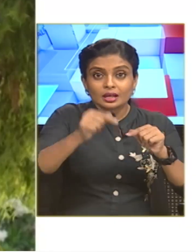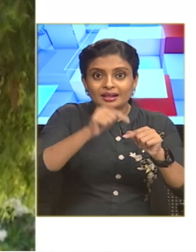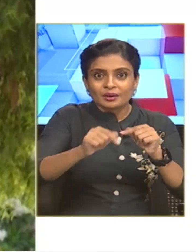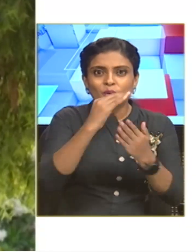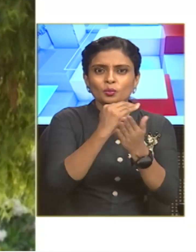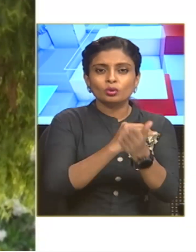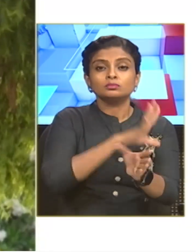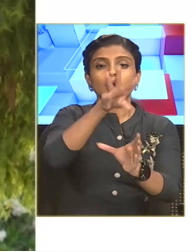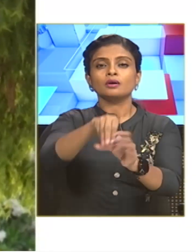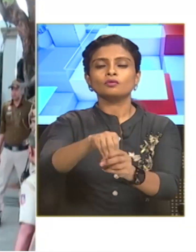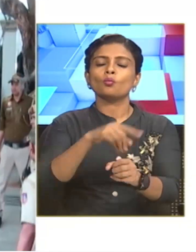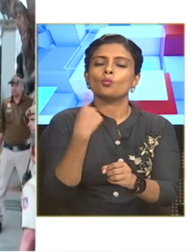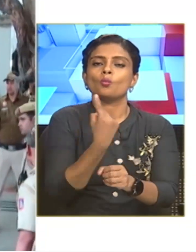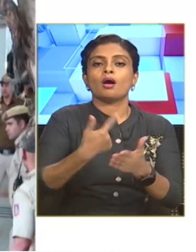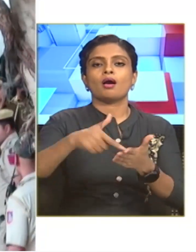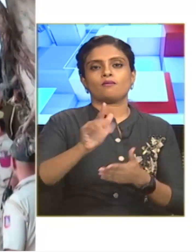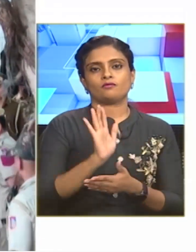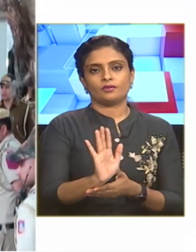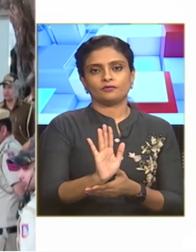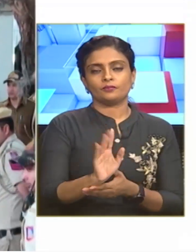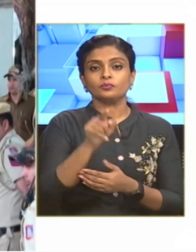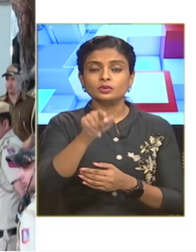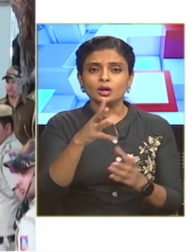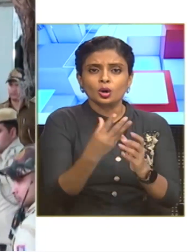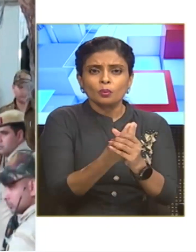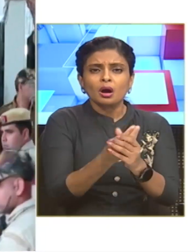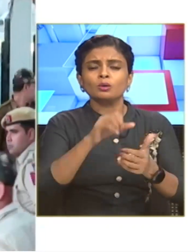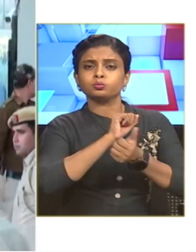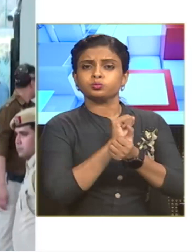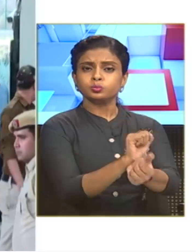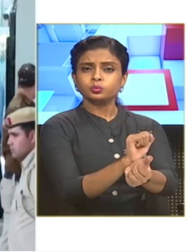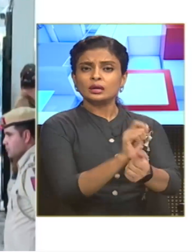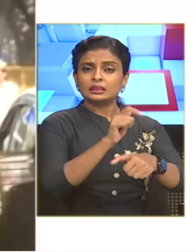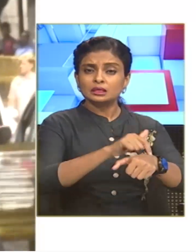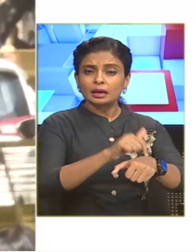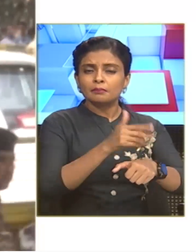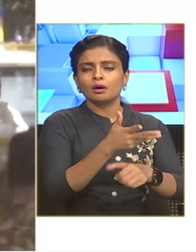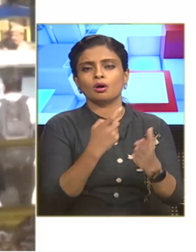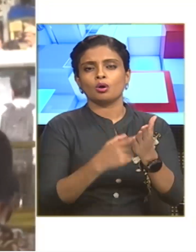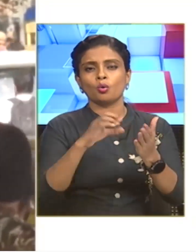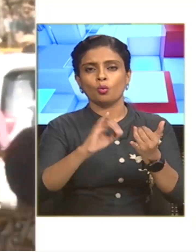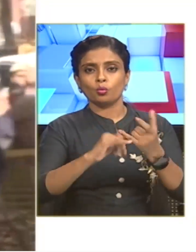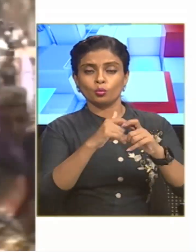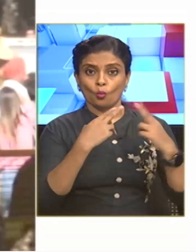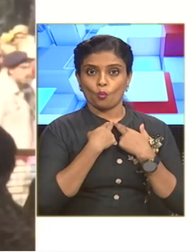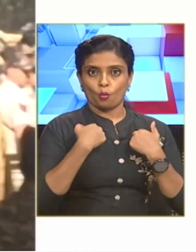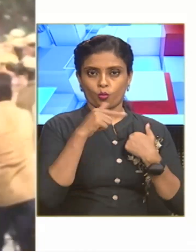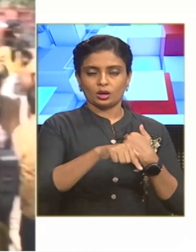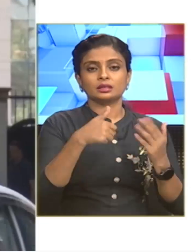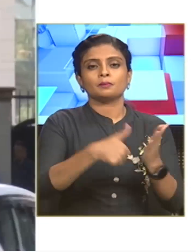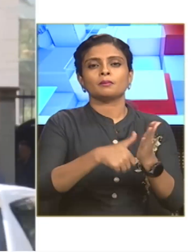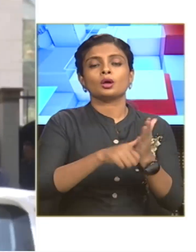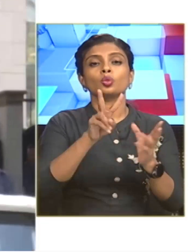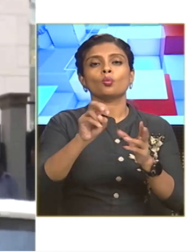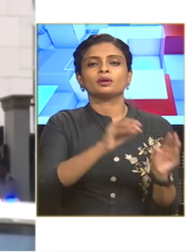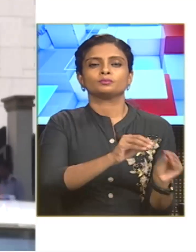മാത്രമാകും അനുമതി നൽകുക അതിനിടെ കേജരിവാളിന്റെ ജുഡീഷ്യൽ കസ്റ്റഡി കാലാവധി റോസ് അവന്യൂ കോടതി ഈ മാസം 20 വരെ നീട്ടി